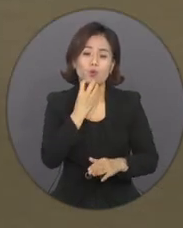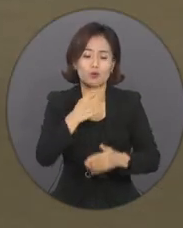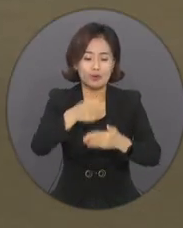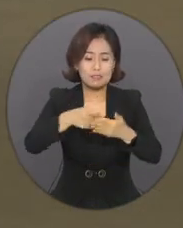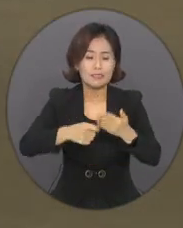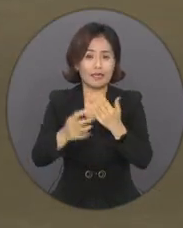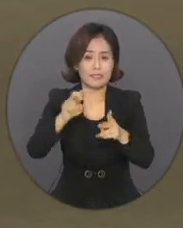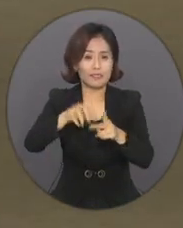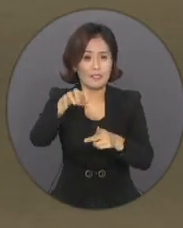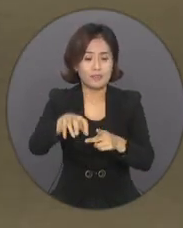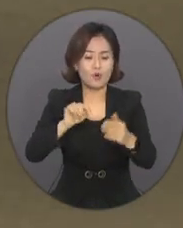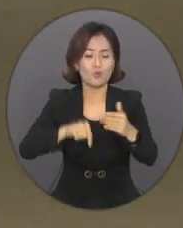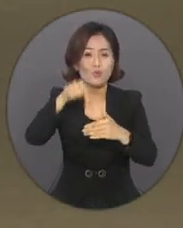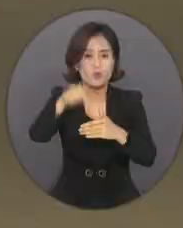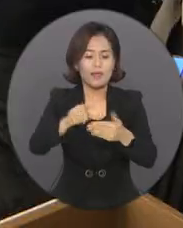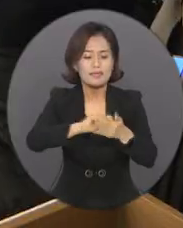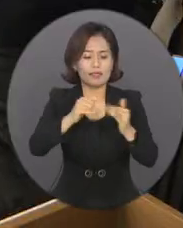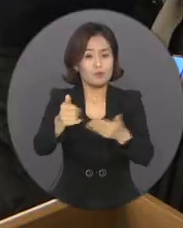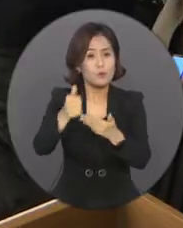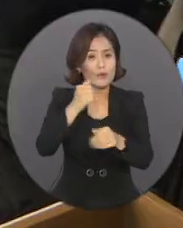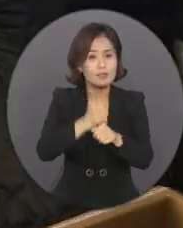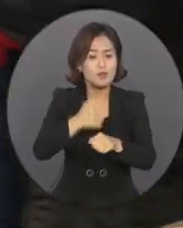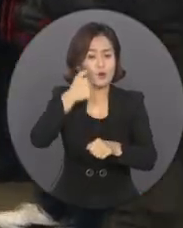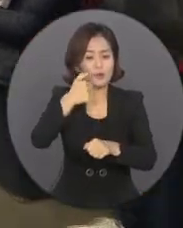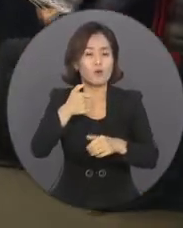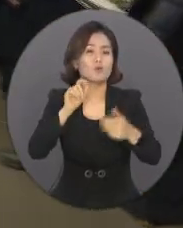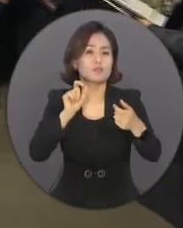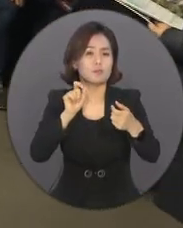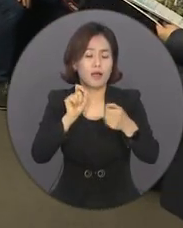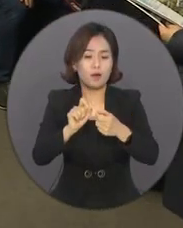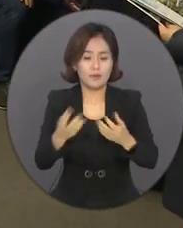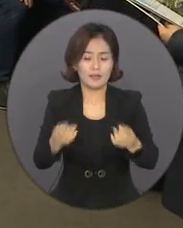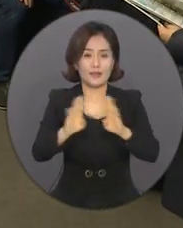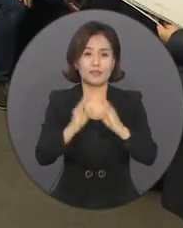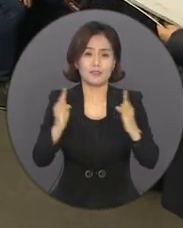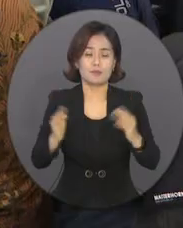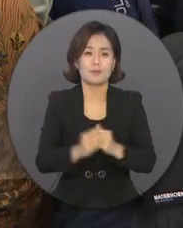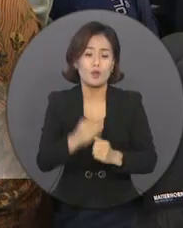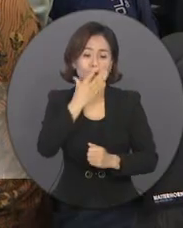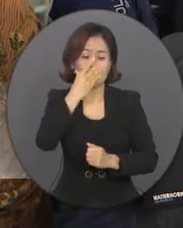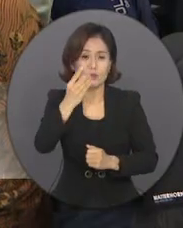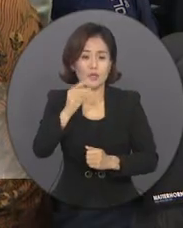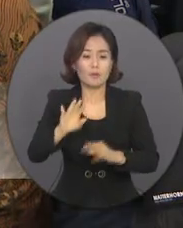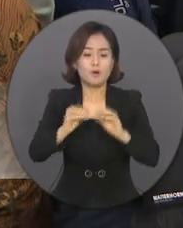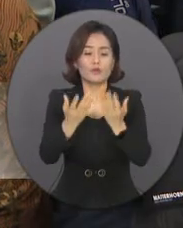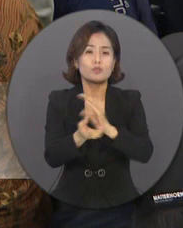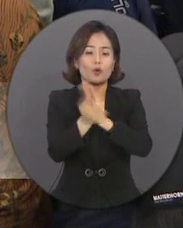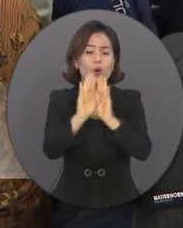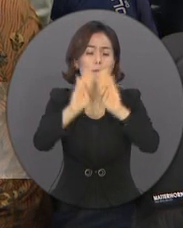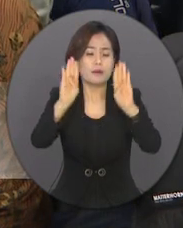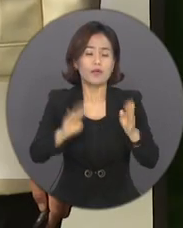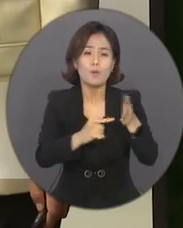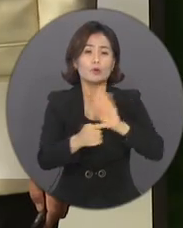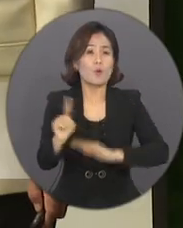프레스센터에서는 국내외 기자단들을 상대로 D-51 프레스데이 행사가 열렸습니다. 순천시는 이번 정원박람회가 보여주려고